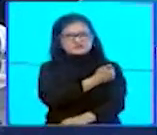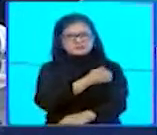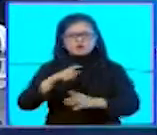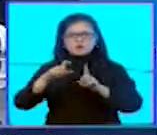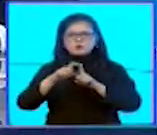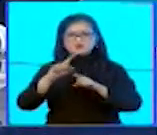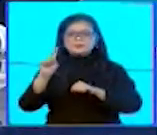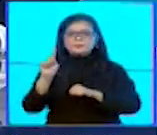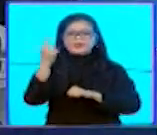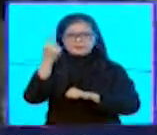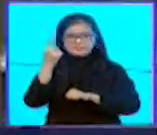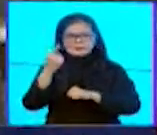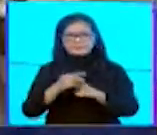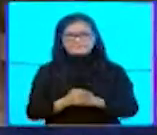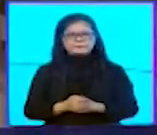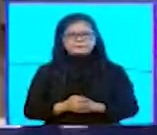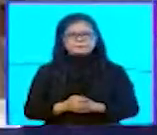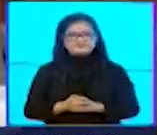pertama.